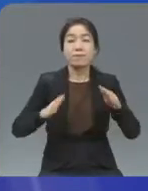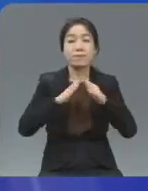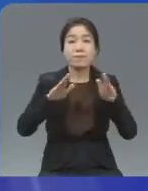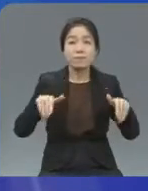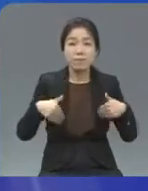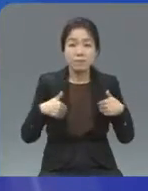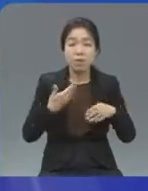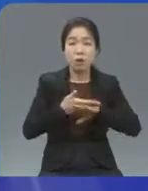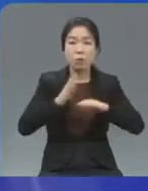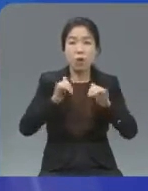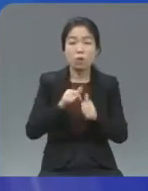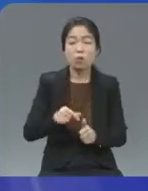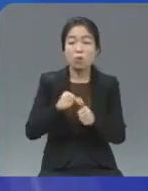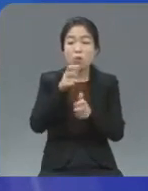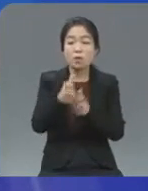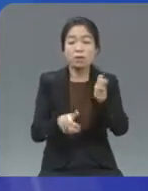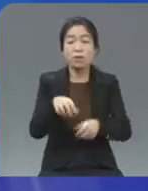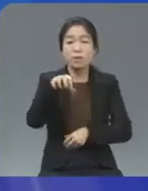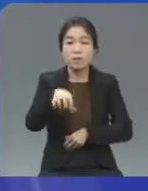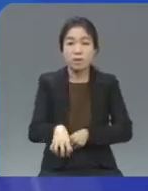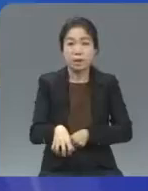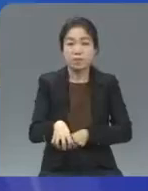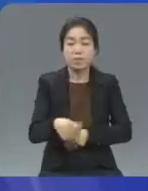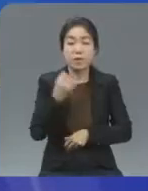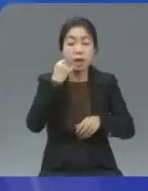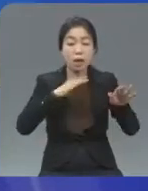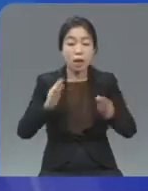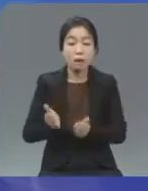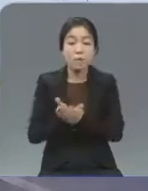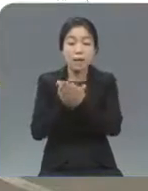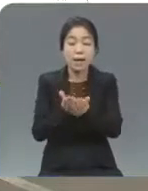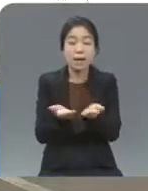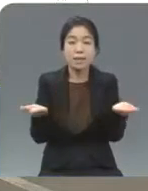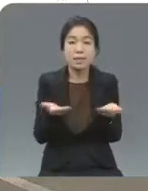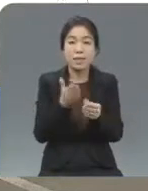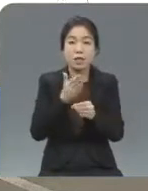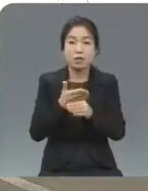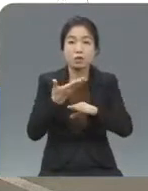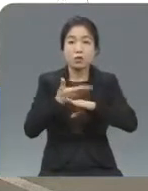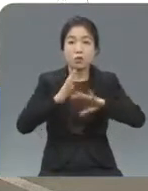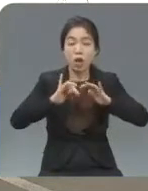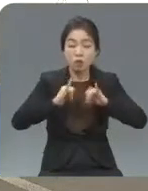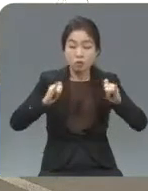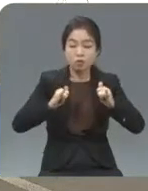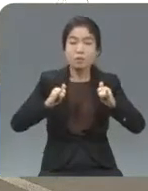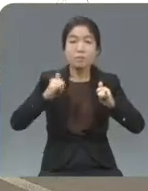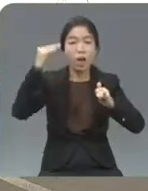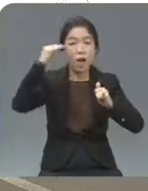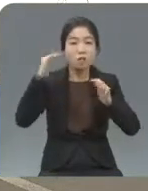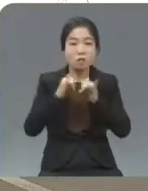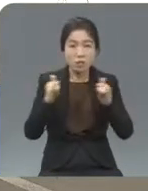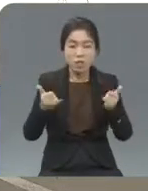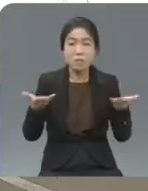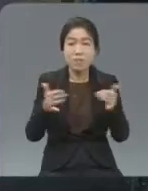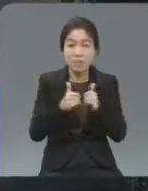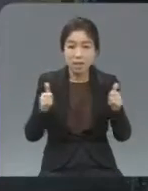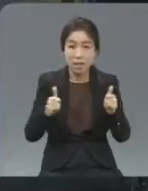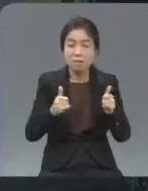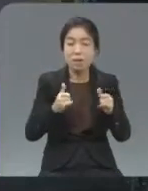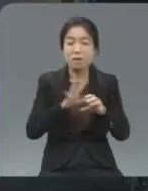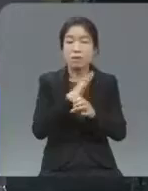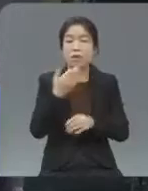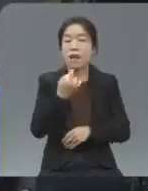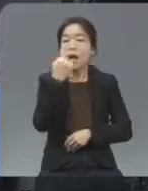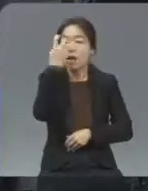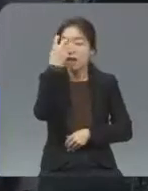전라남도가 외국인 고용사업장과 근해업 출항전 선박에서 근무하는 내국인과 외국인 종사자에게 코로나19